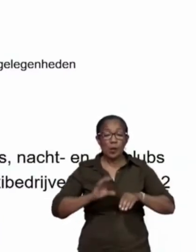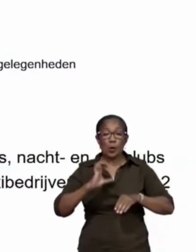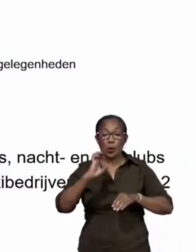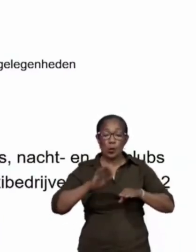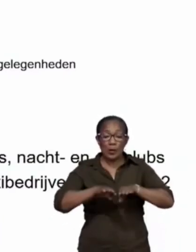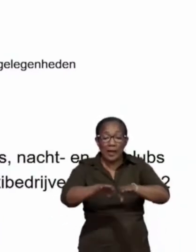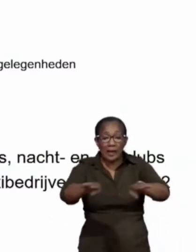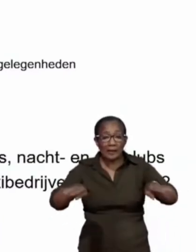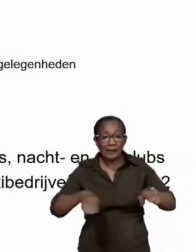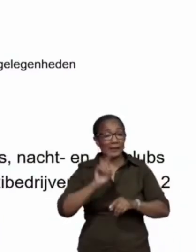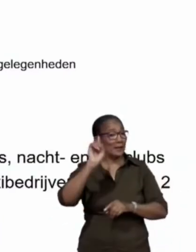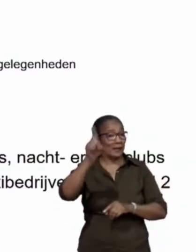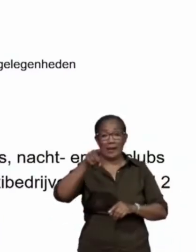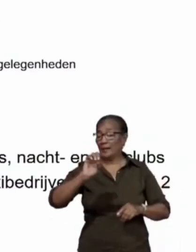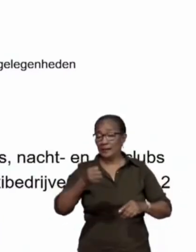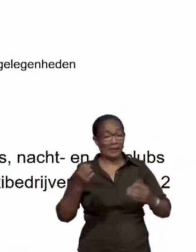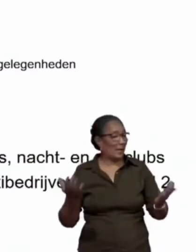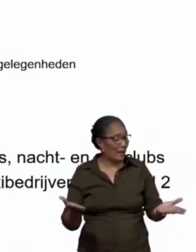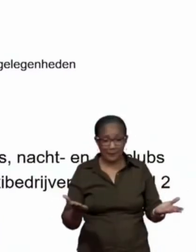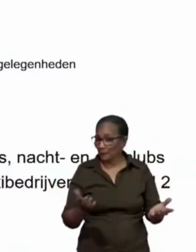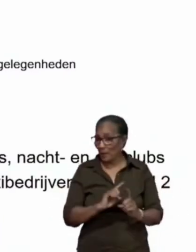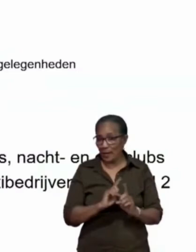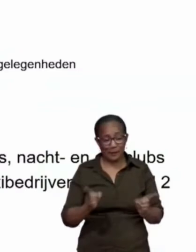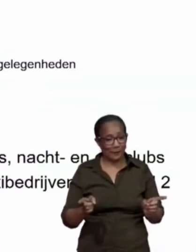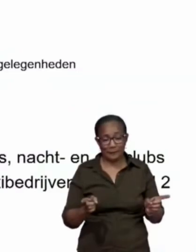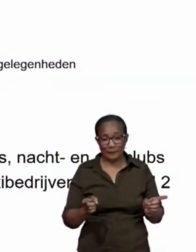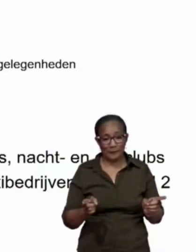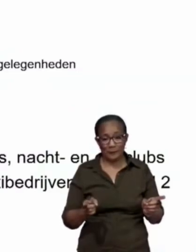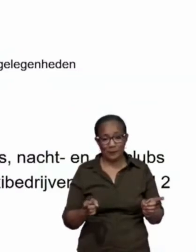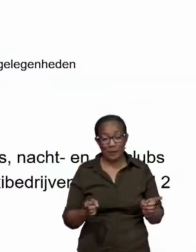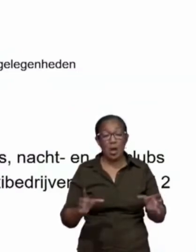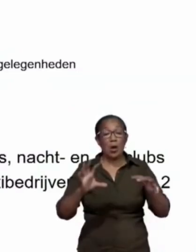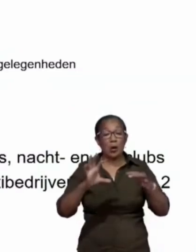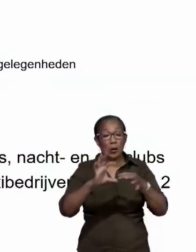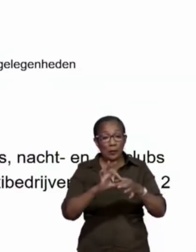kan go trapresi, ook toe dat no mag.